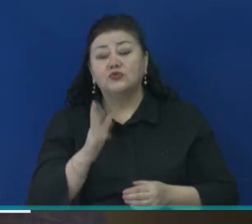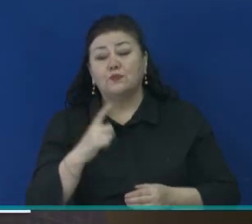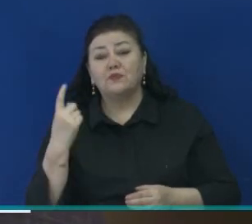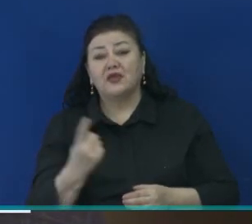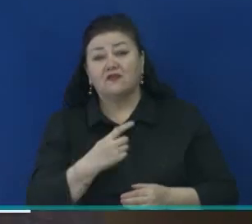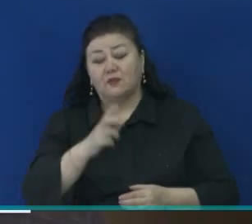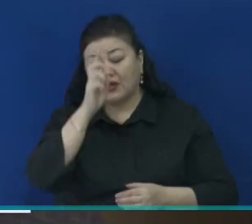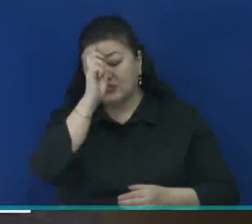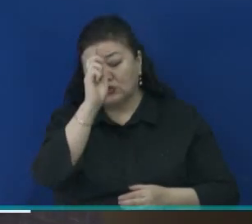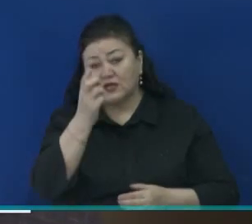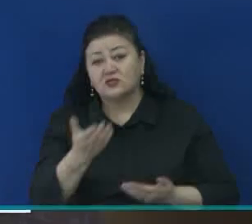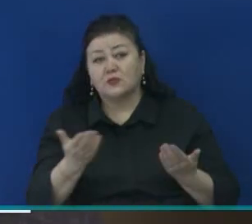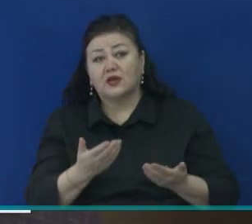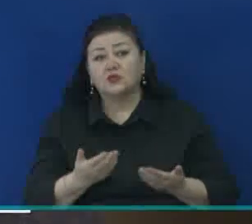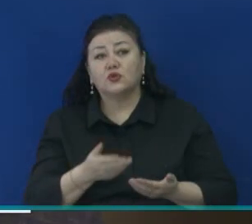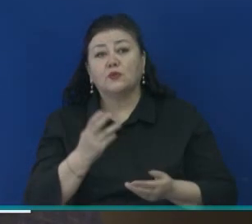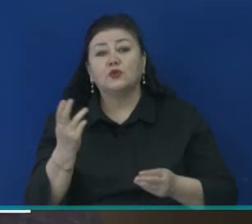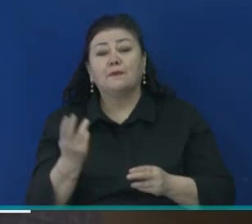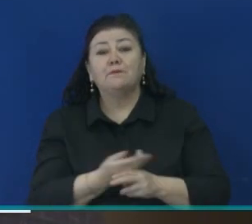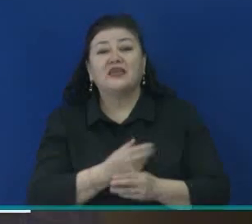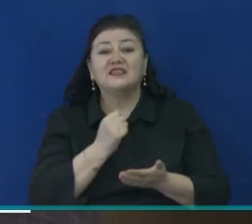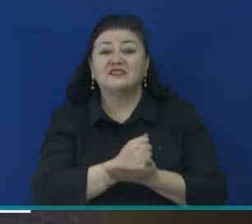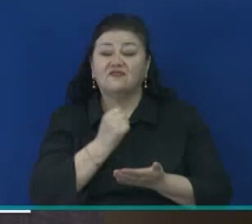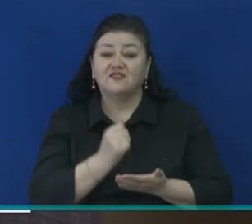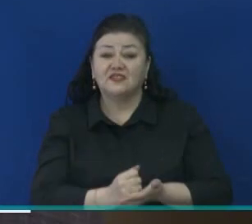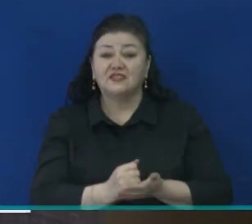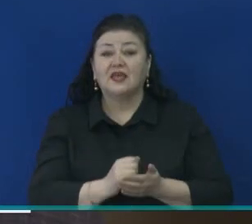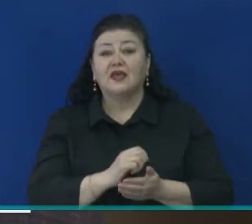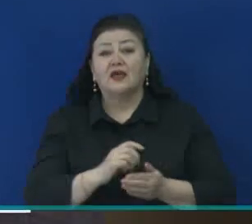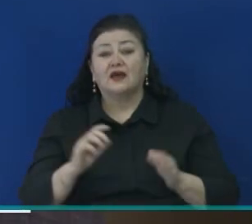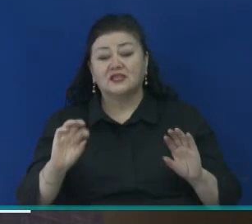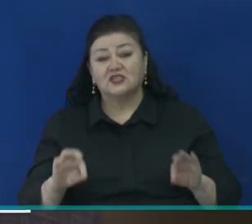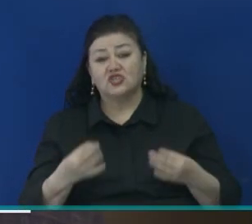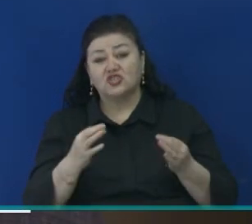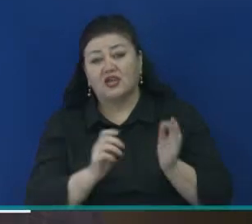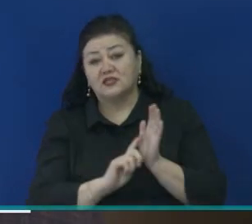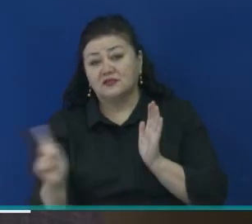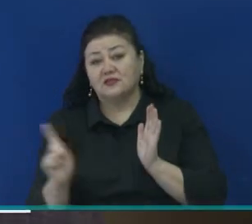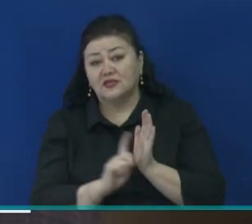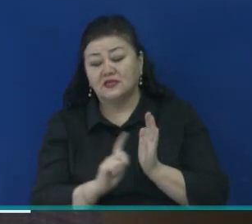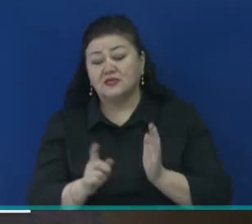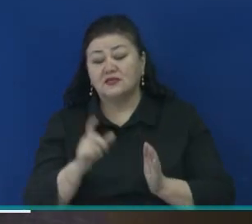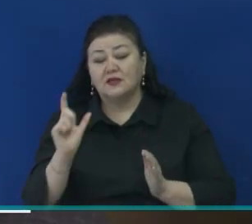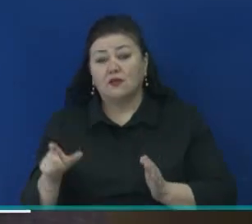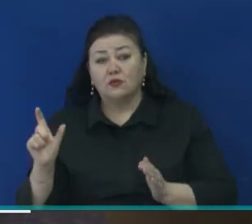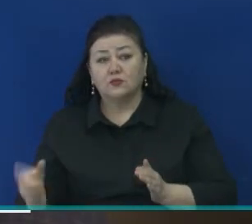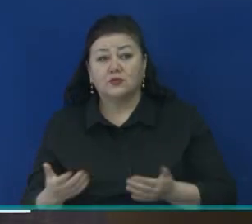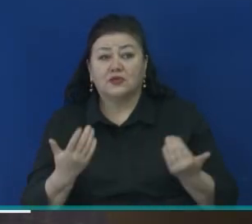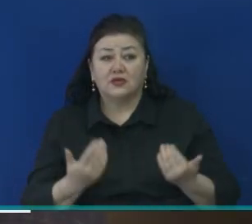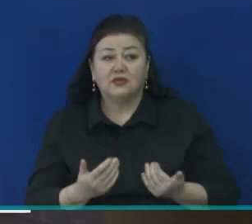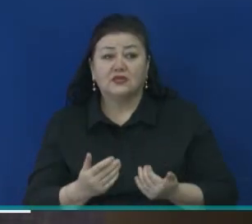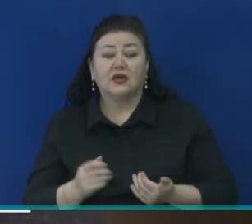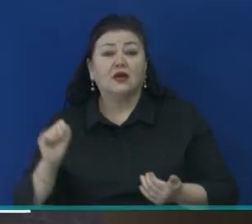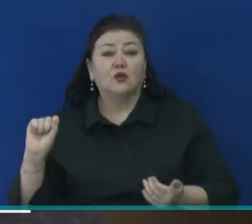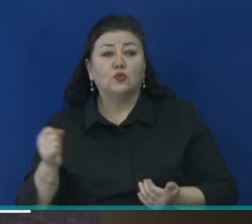жылы Қазақстан мен Қытай арасындағы сауда айналымы 24 миллиард долларды құрайтын рекорд көрсеткішке